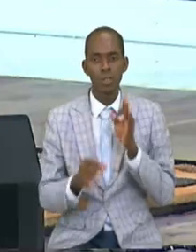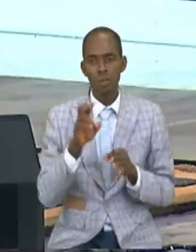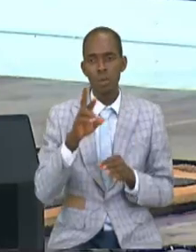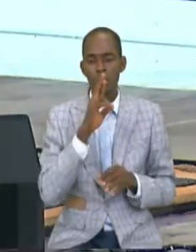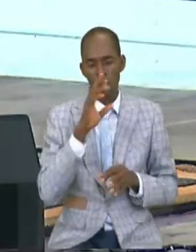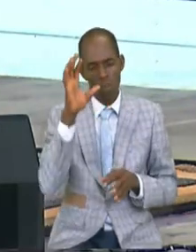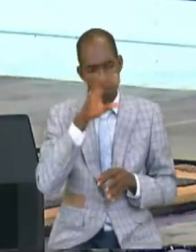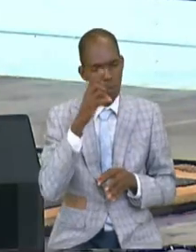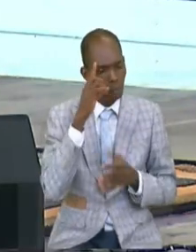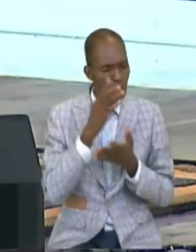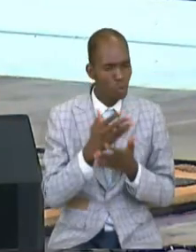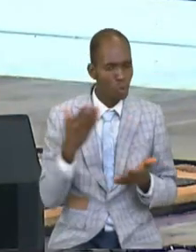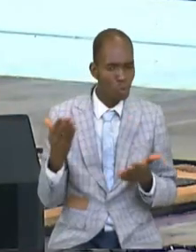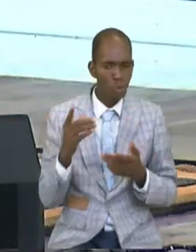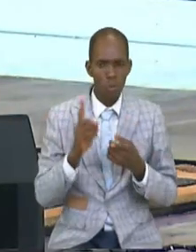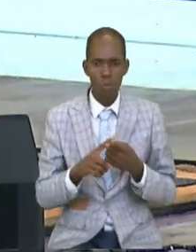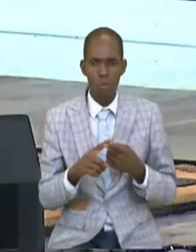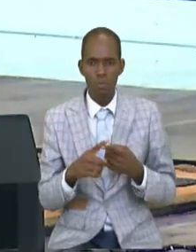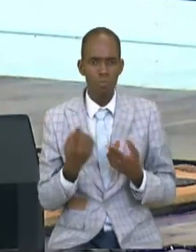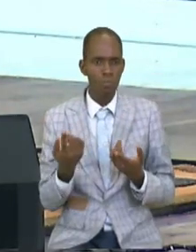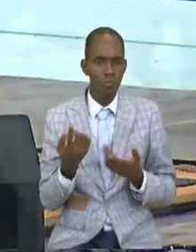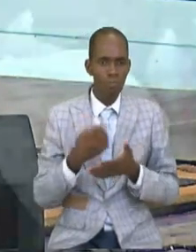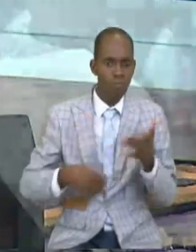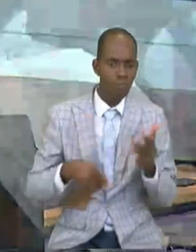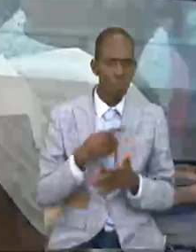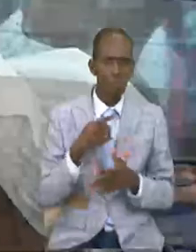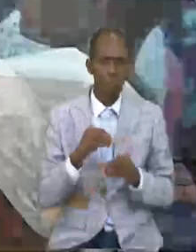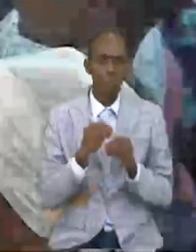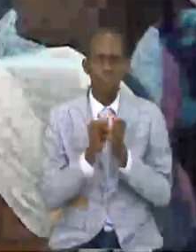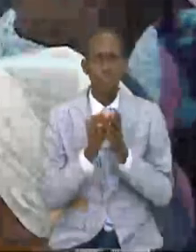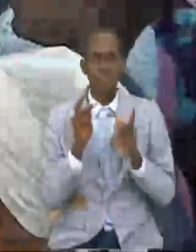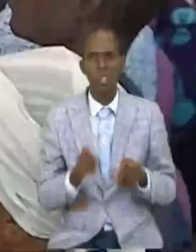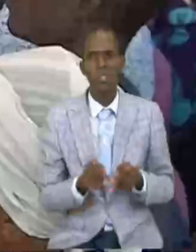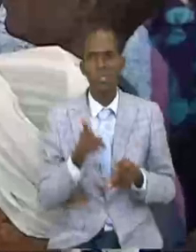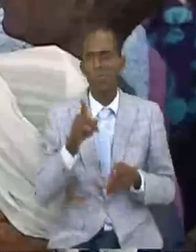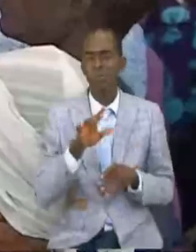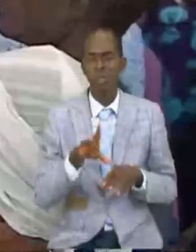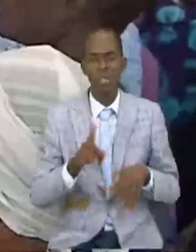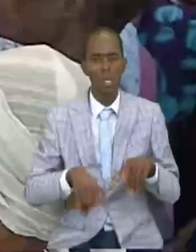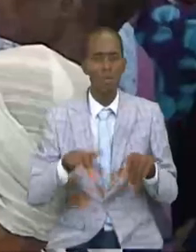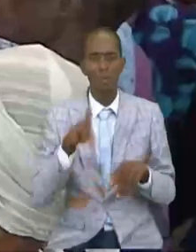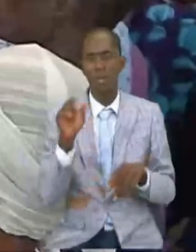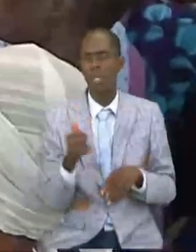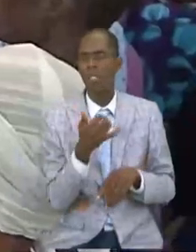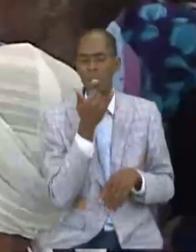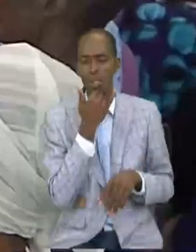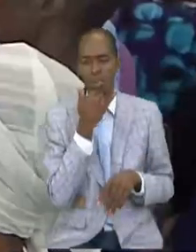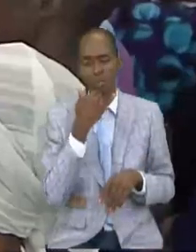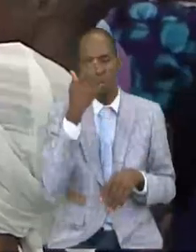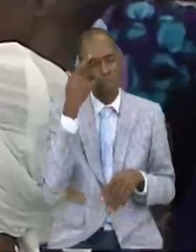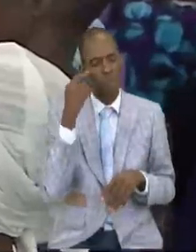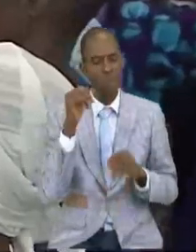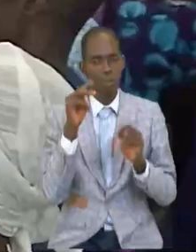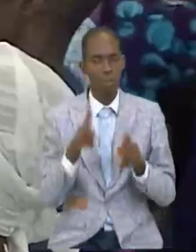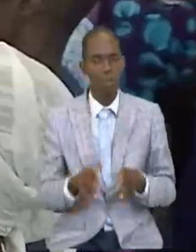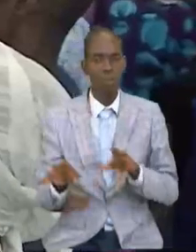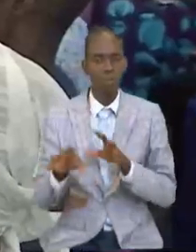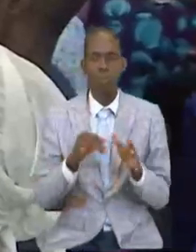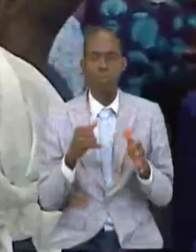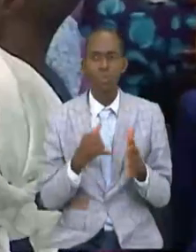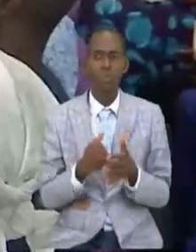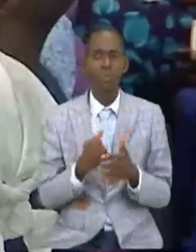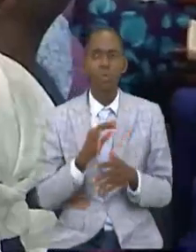cherchez quelque chose à reprocher, il n'y a rien à reprocher de lui. Ils font ce qu'ils veulent faire et le font de façon